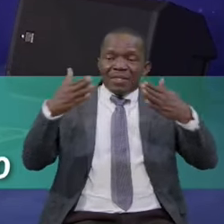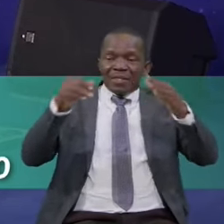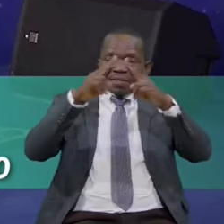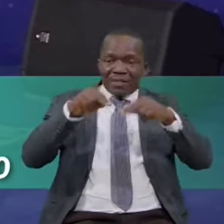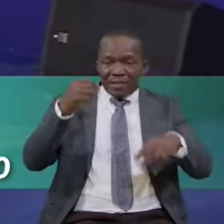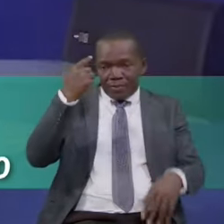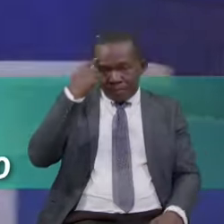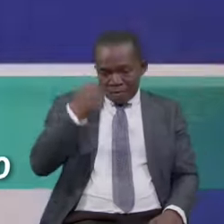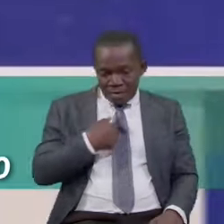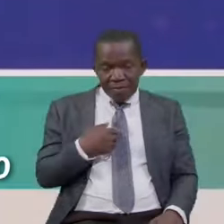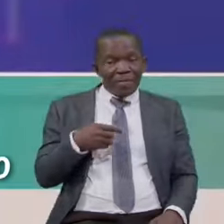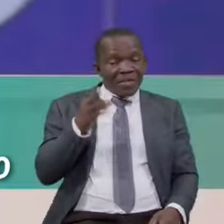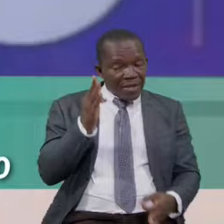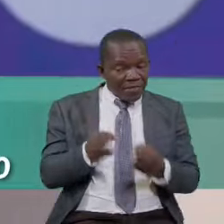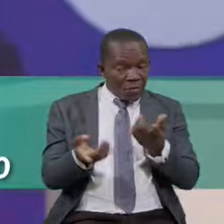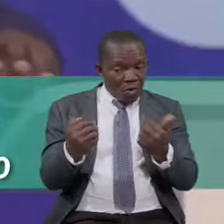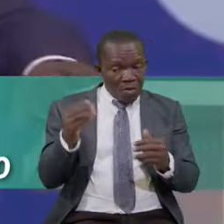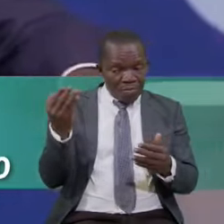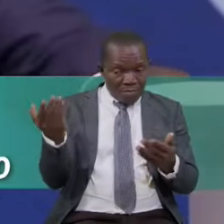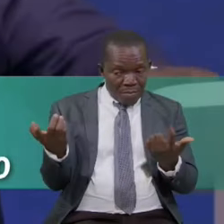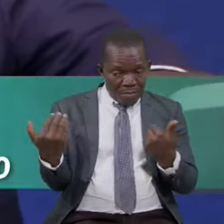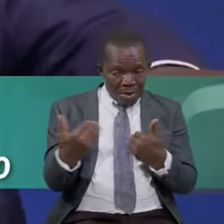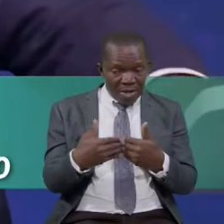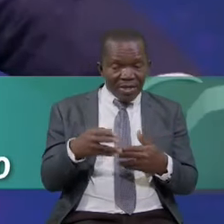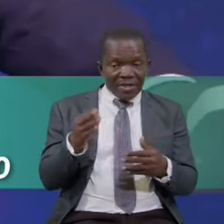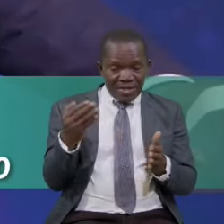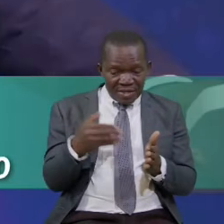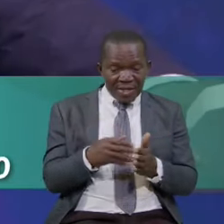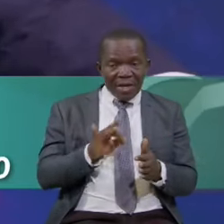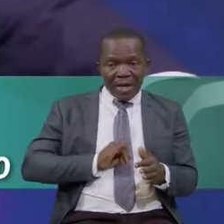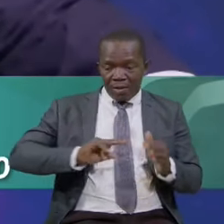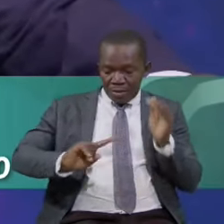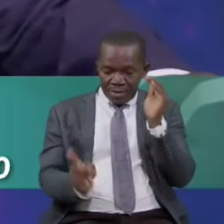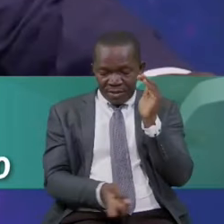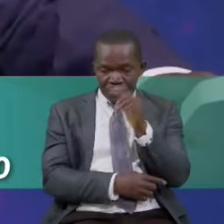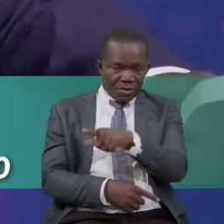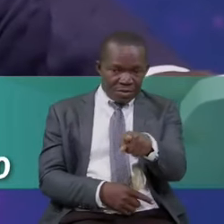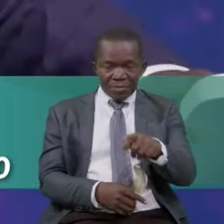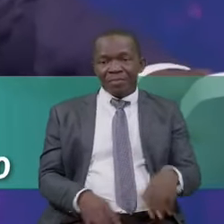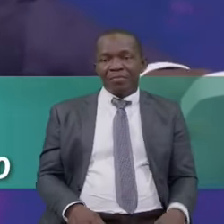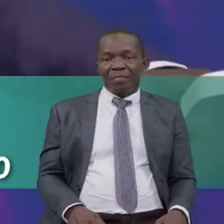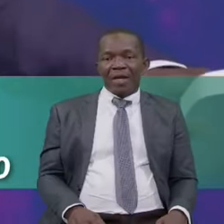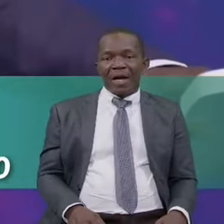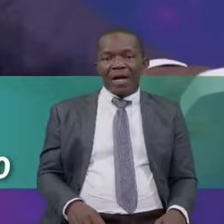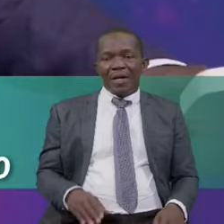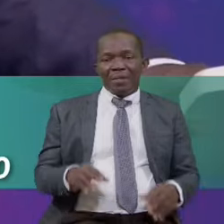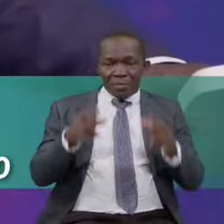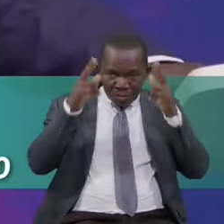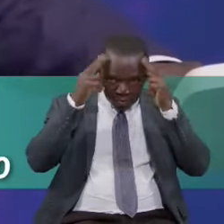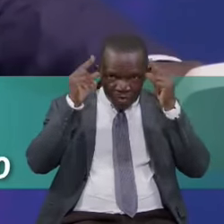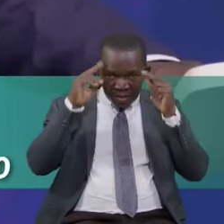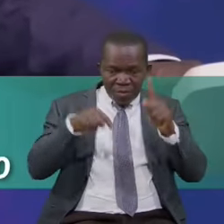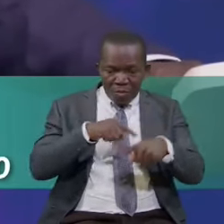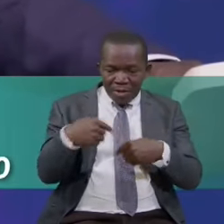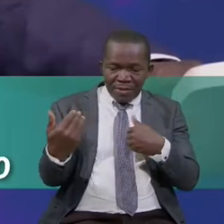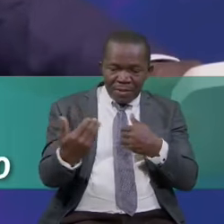ici et il est revenu encore quand on te chasse et on dit on ne veut pas l'Évangile ici